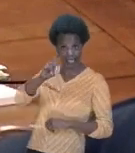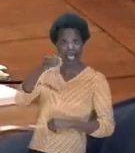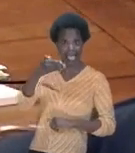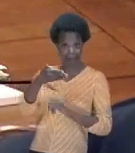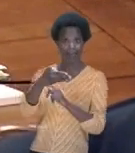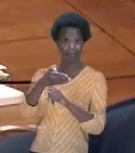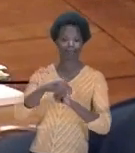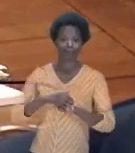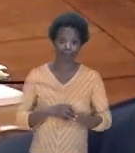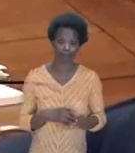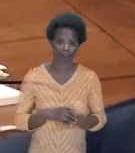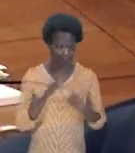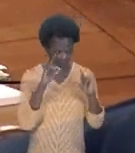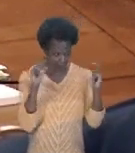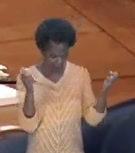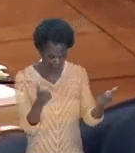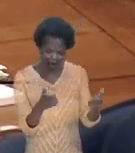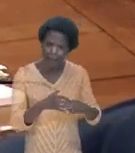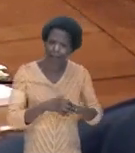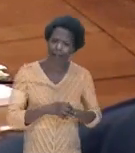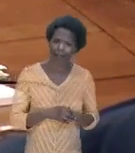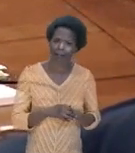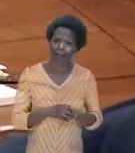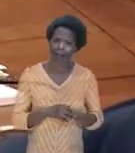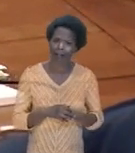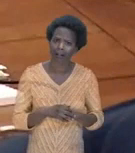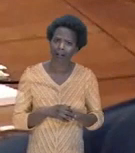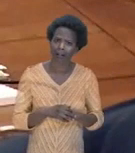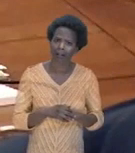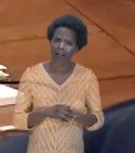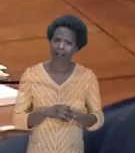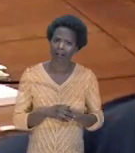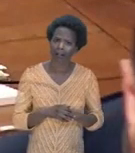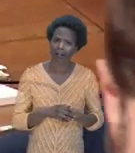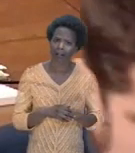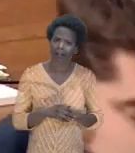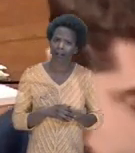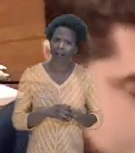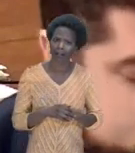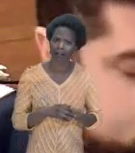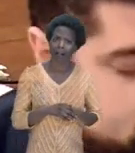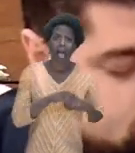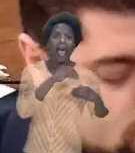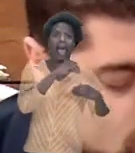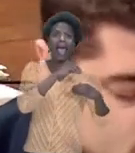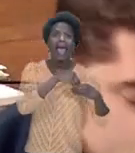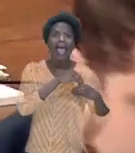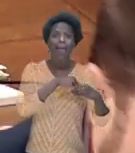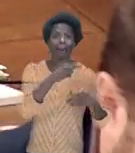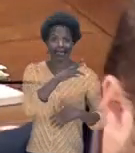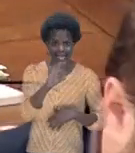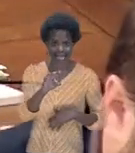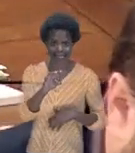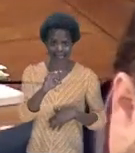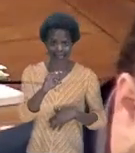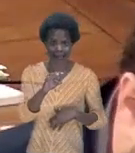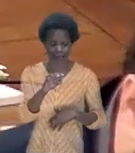aujourd'hui, on voit que l'épargne nette de la ville atterrit avec un résultat